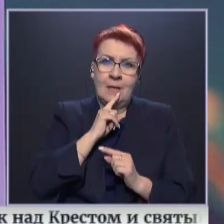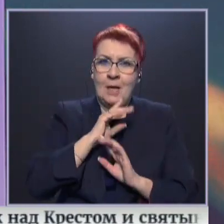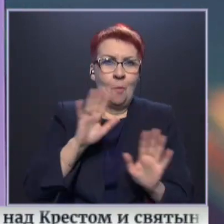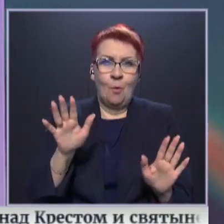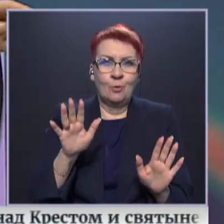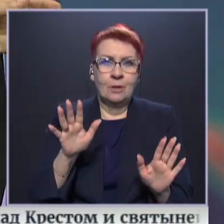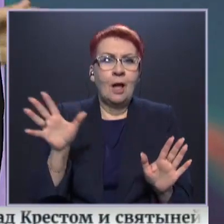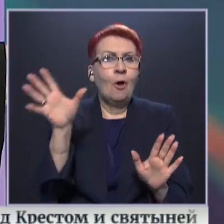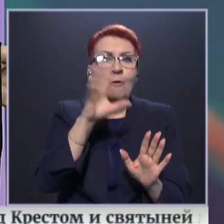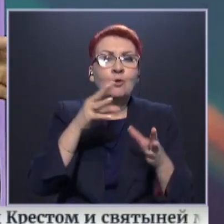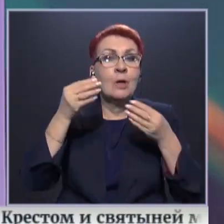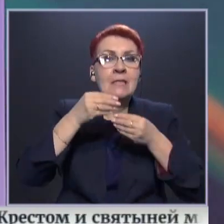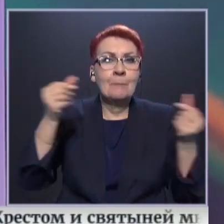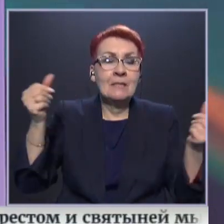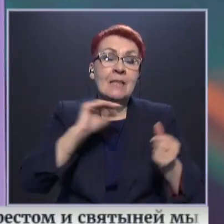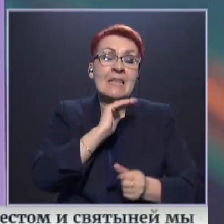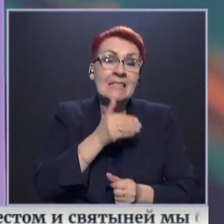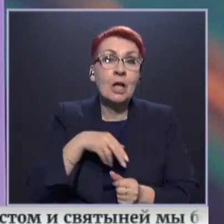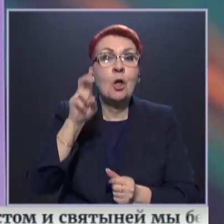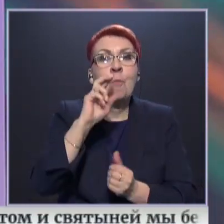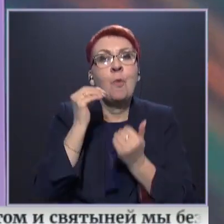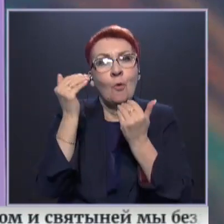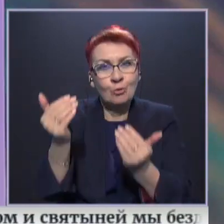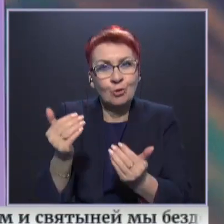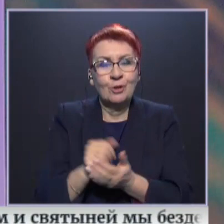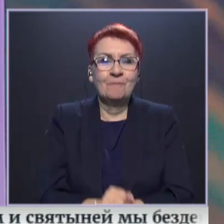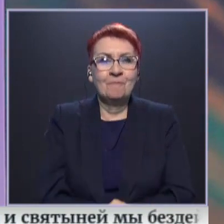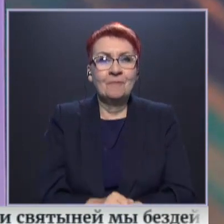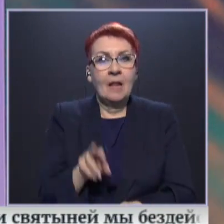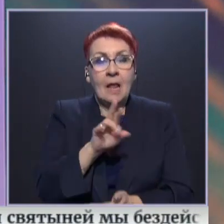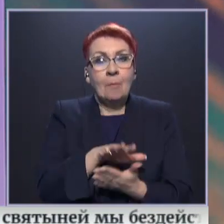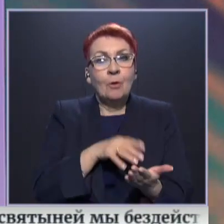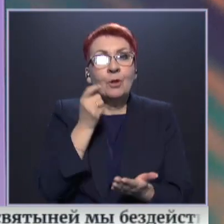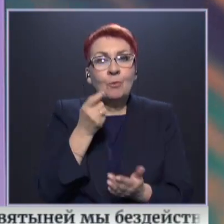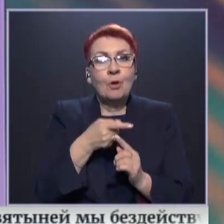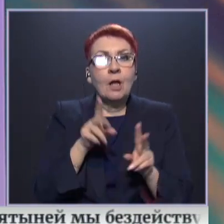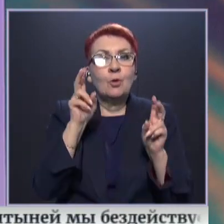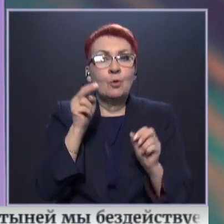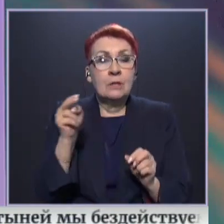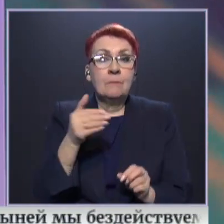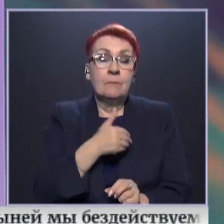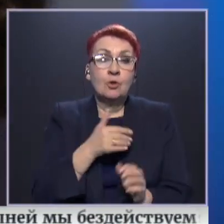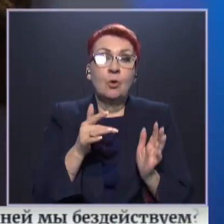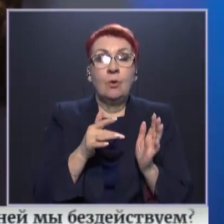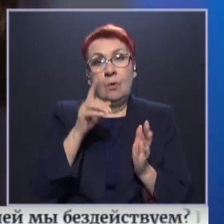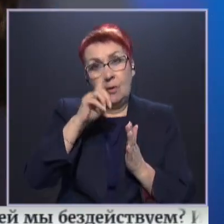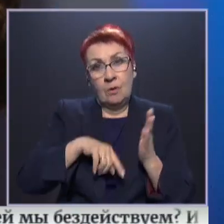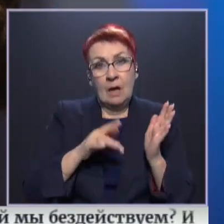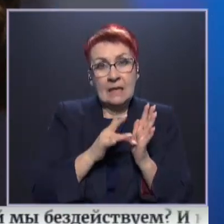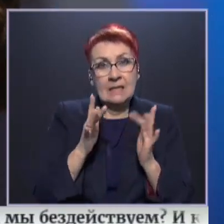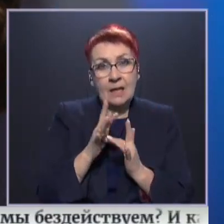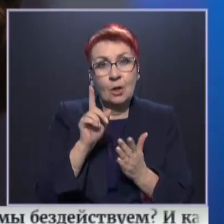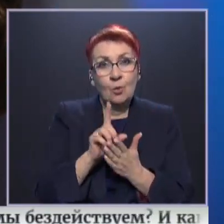Все испарилось силой Божией. Но я продолжу немножко эту тему и сказал бы, что христианин должен